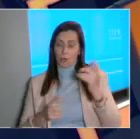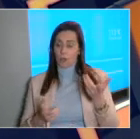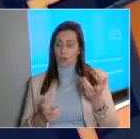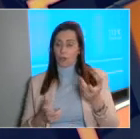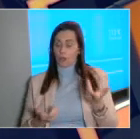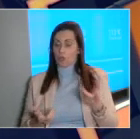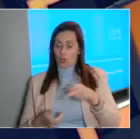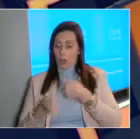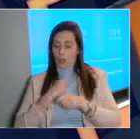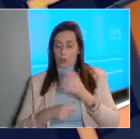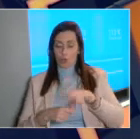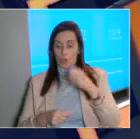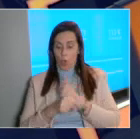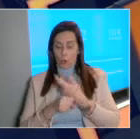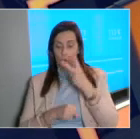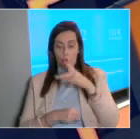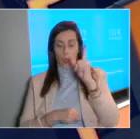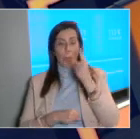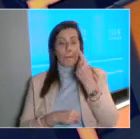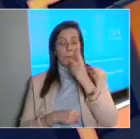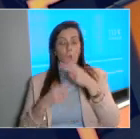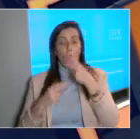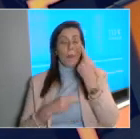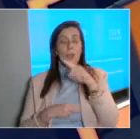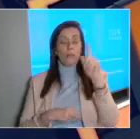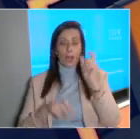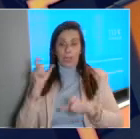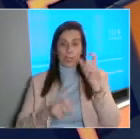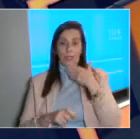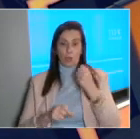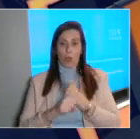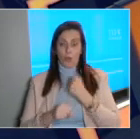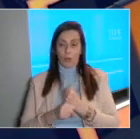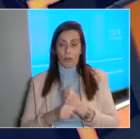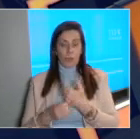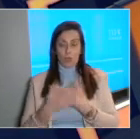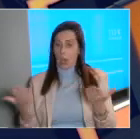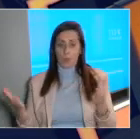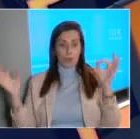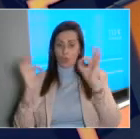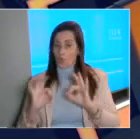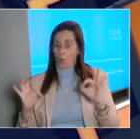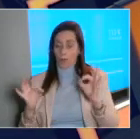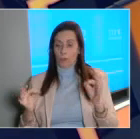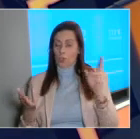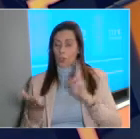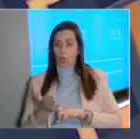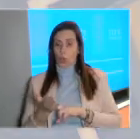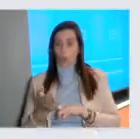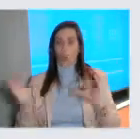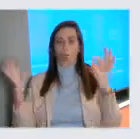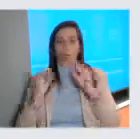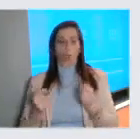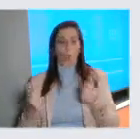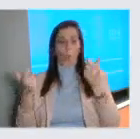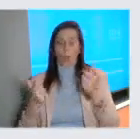שמחזיקים עסקים, שמעסיקים יותר ממיליון וחצי ישראלים, שאין להם שום זכות, כלום.